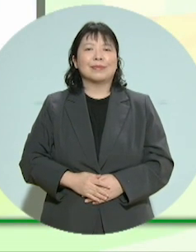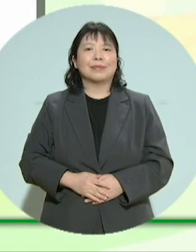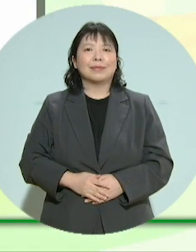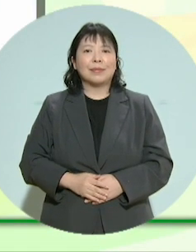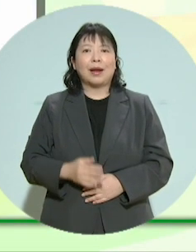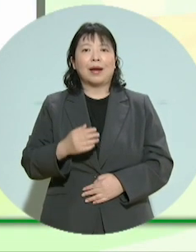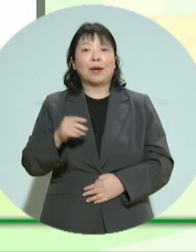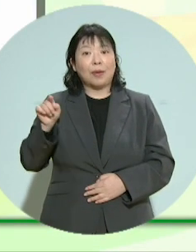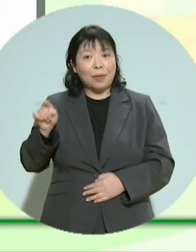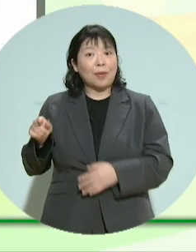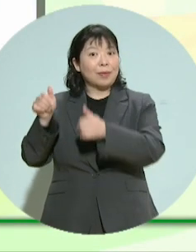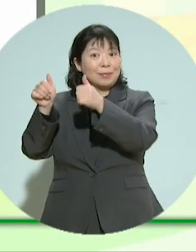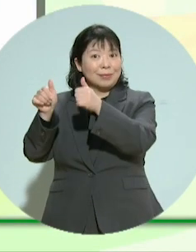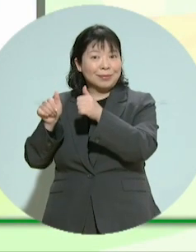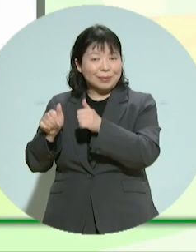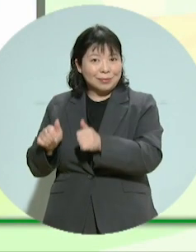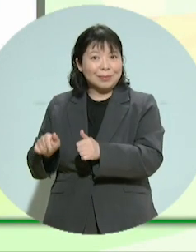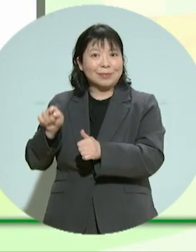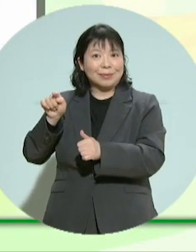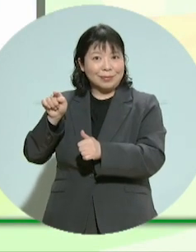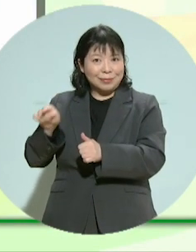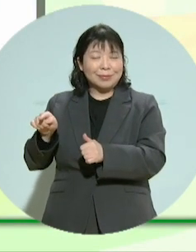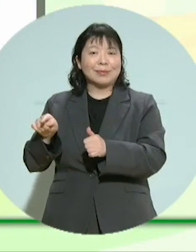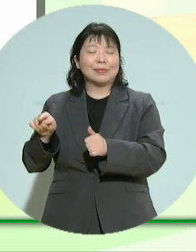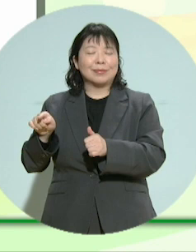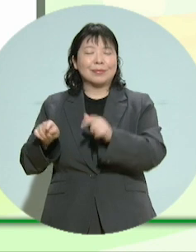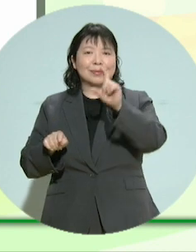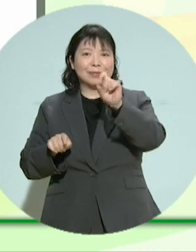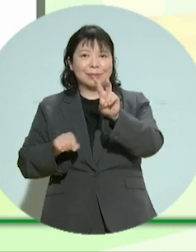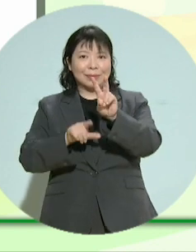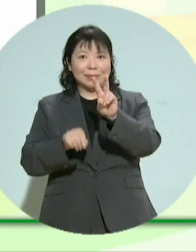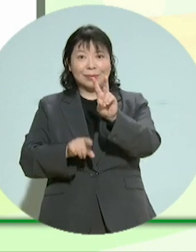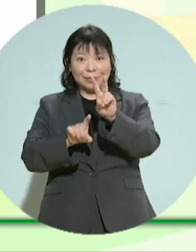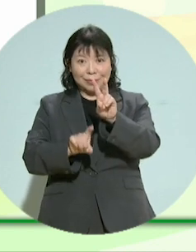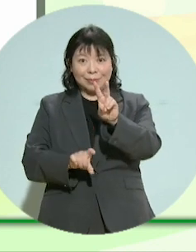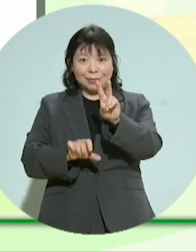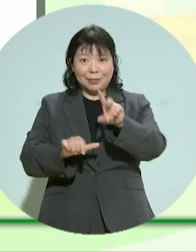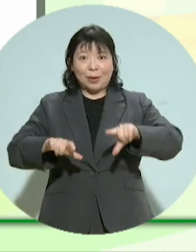都民計量の広場2022は来月15